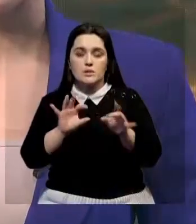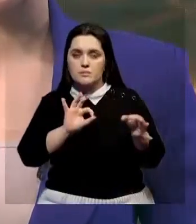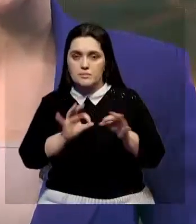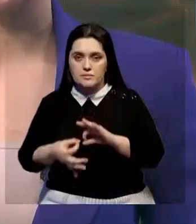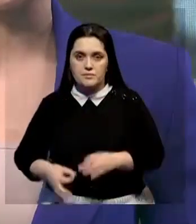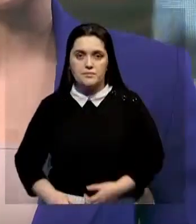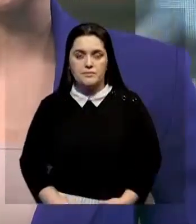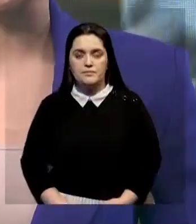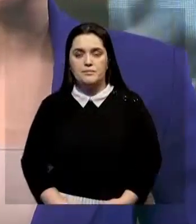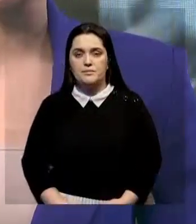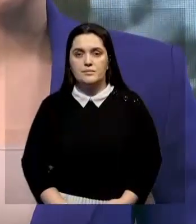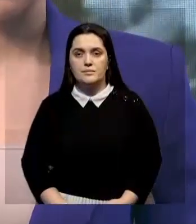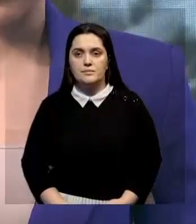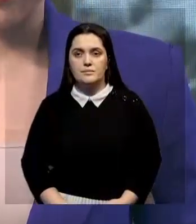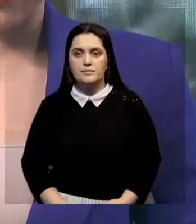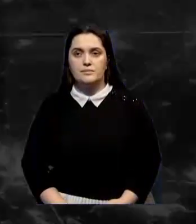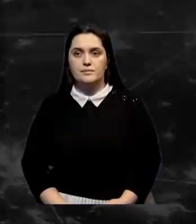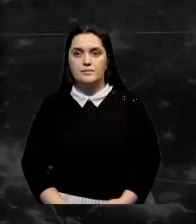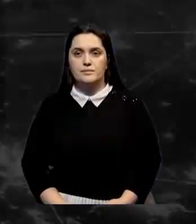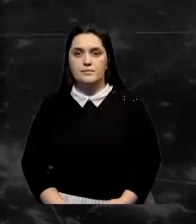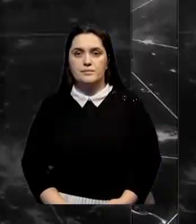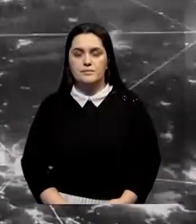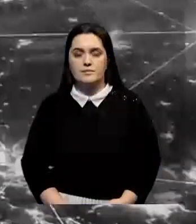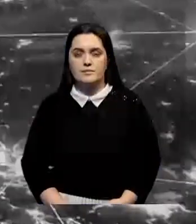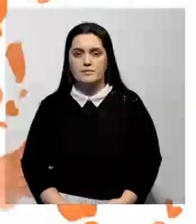подробнее о сложившейся ситуации.